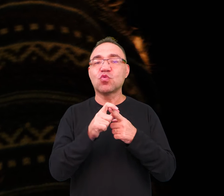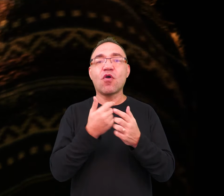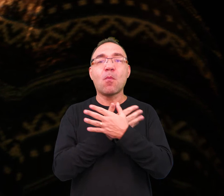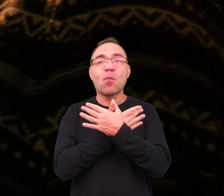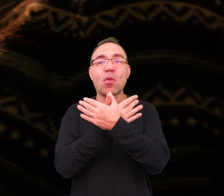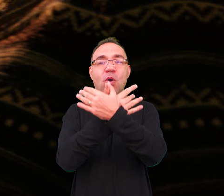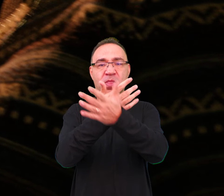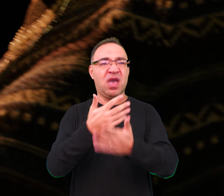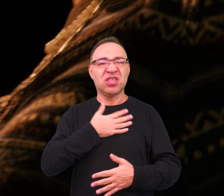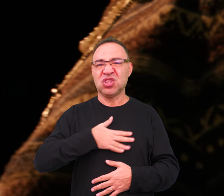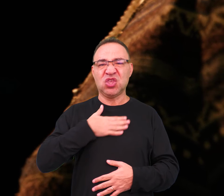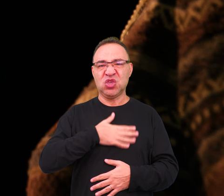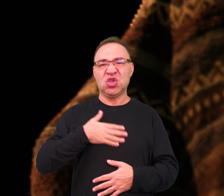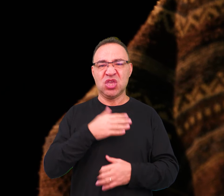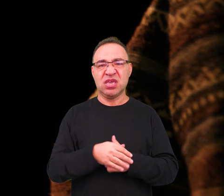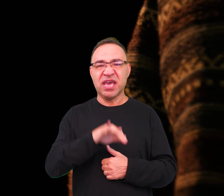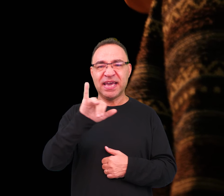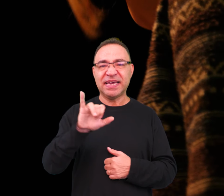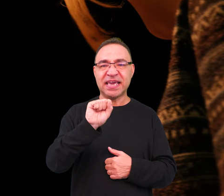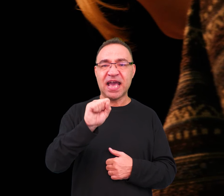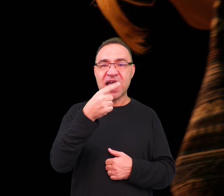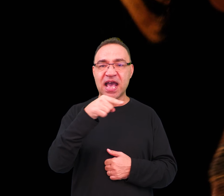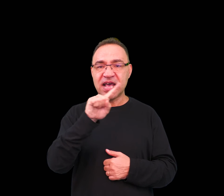słowa Jadźko!